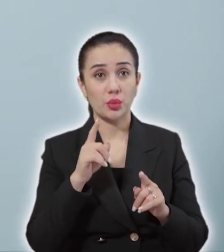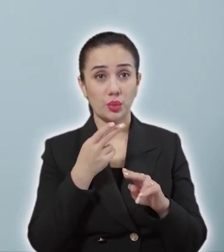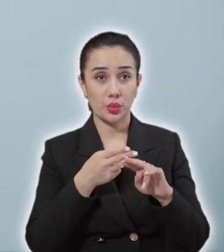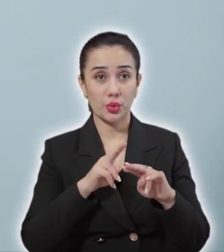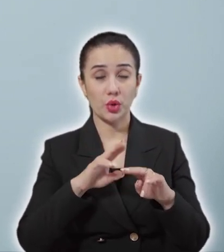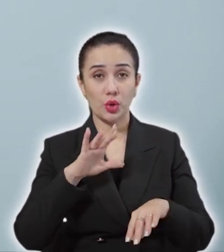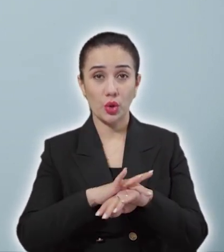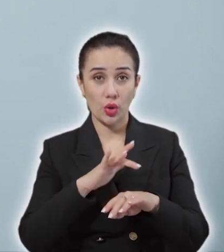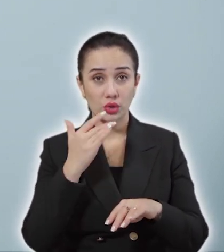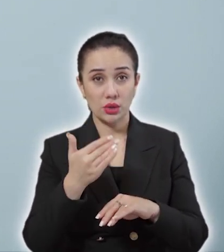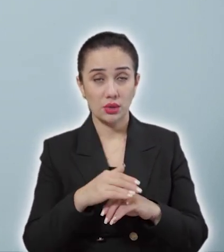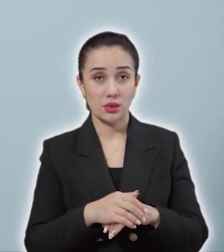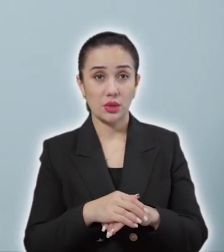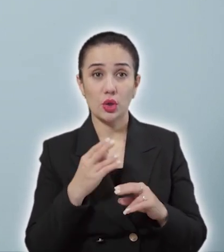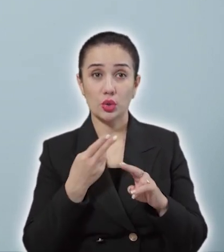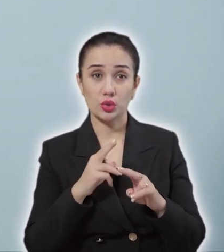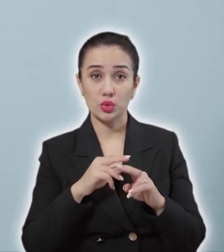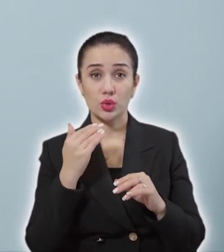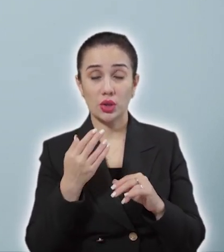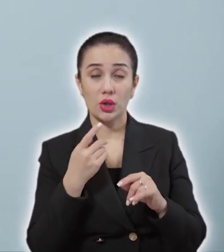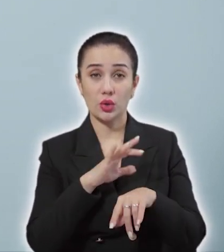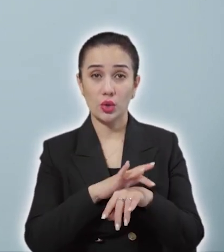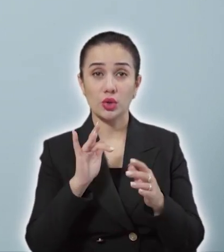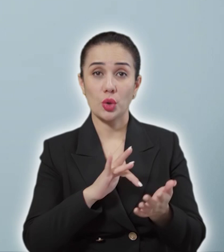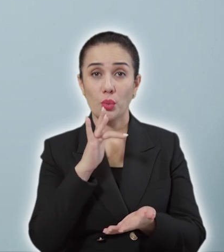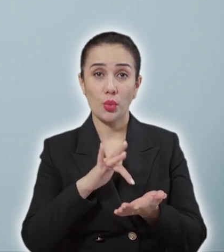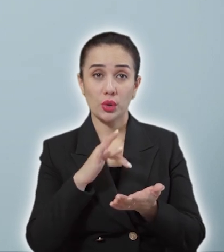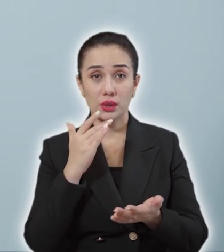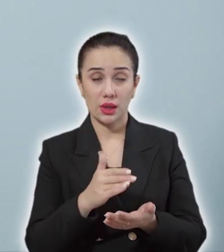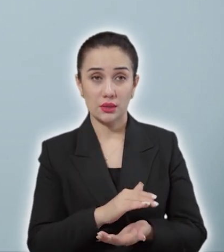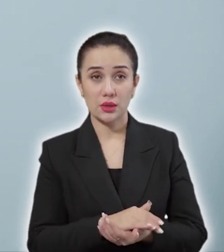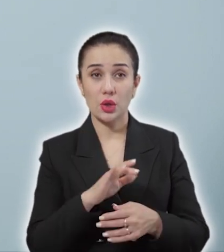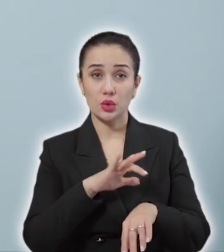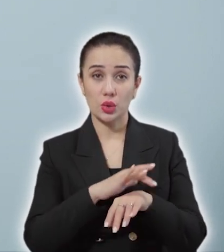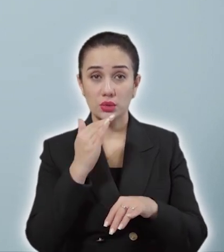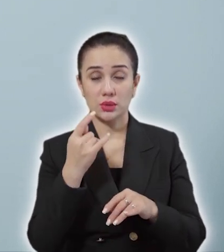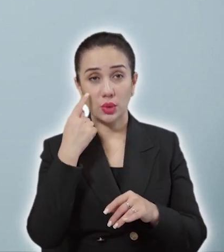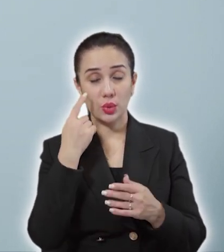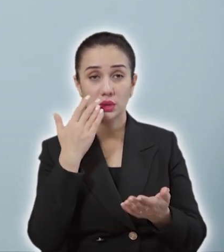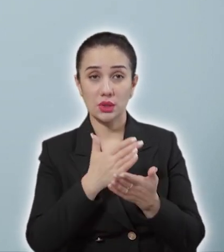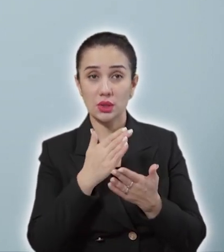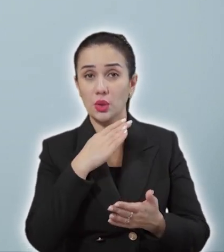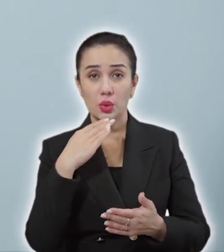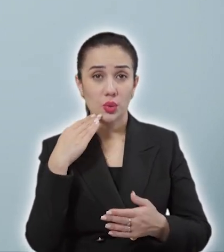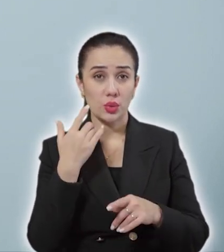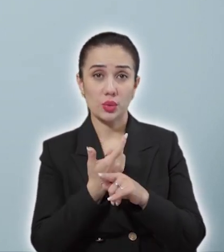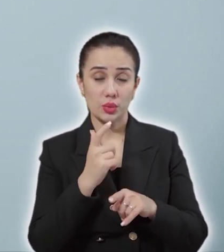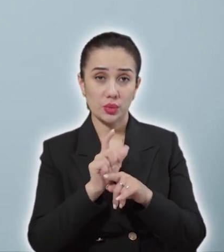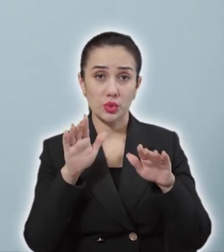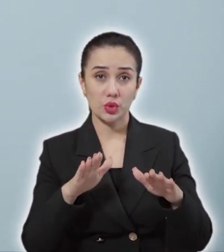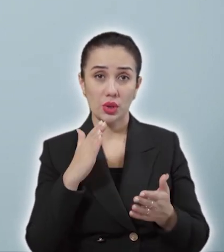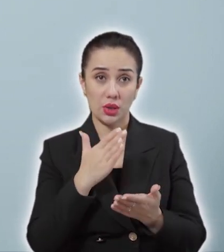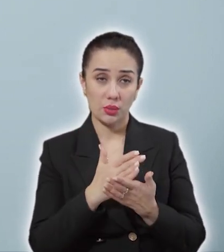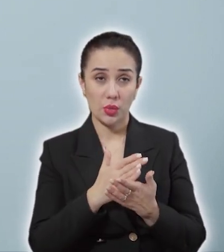mumkin bo'lgan joy bu Toshkent. Chunki Toshkent poytaxt. Toshkentda ko'zga ko'rinadigan